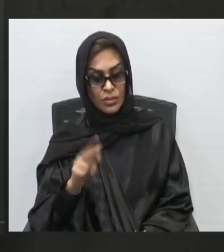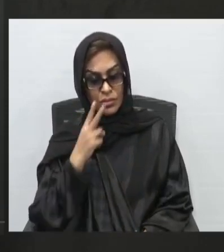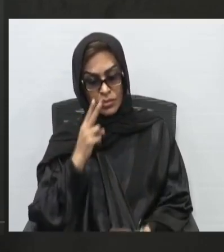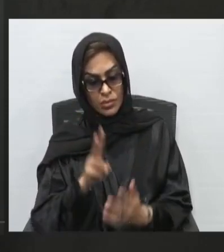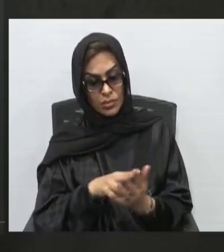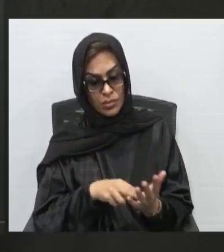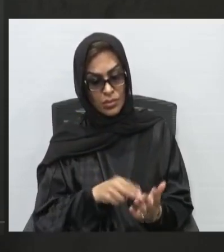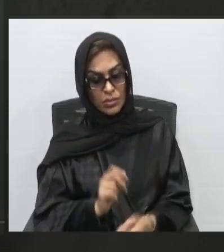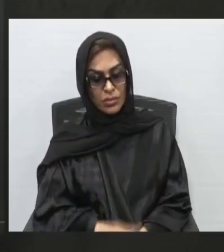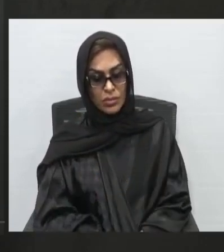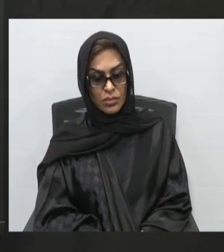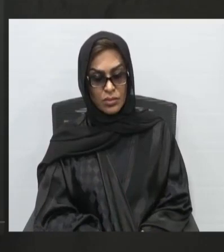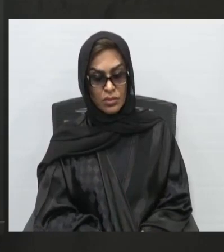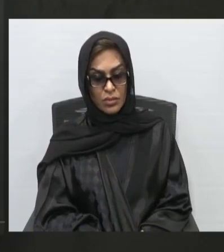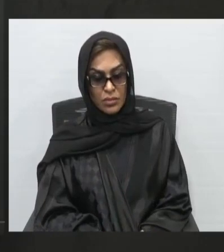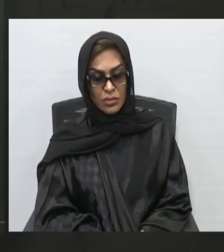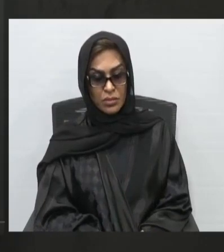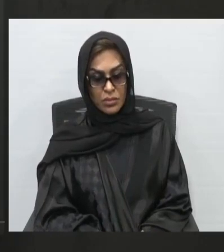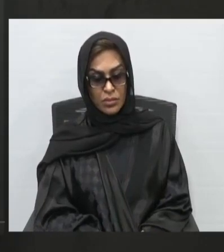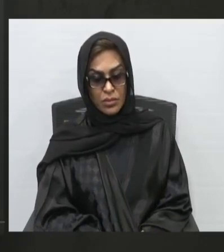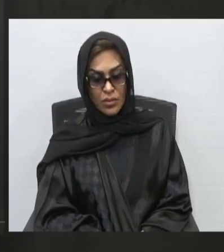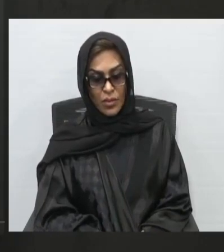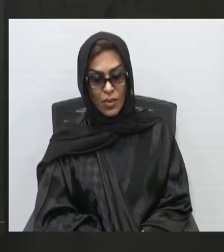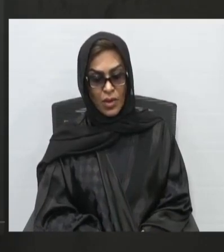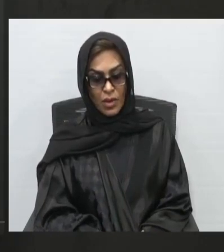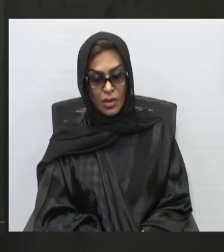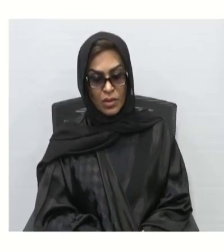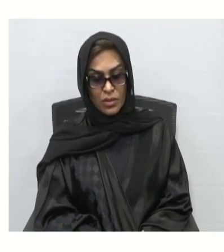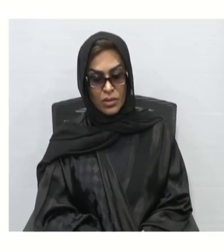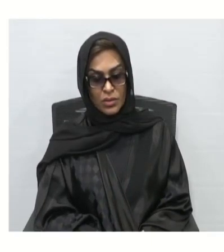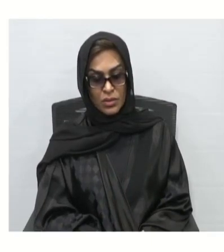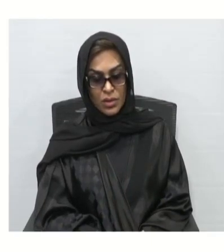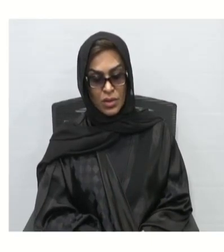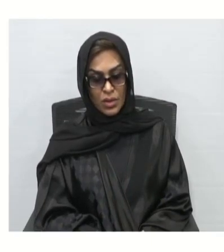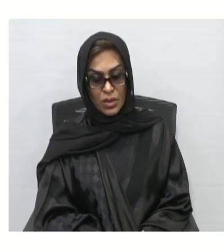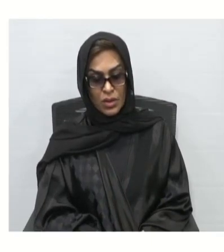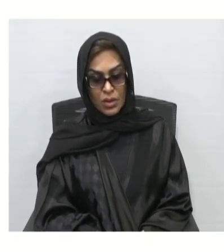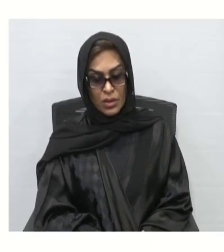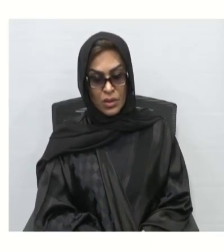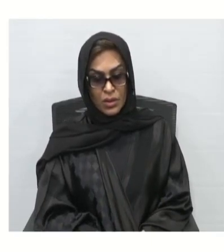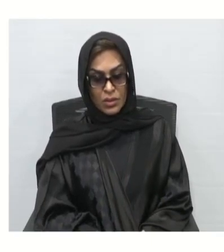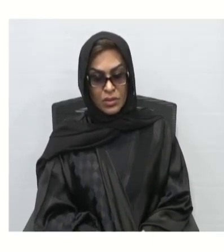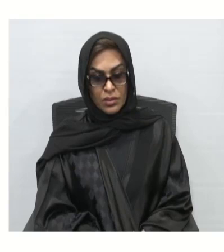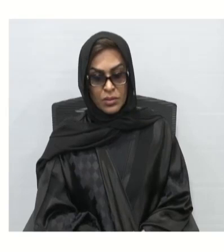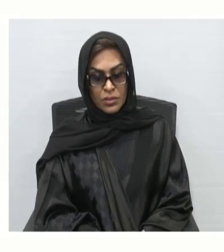التعليقات والاراء ممن شرو السلعه قبل قيامك بشرائها